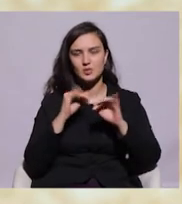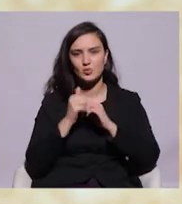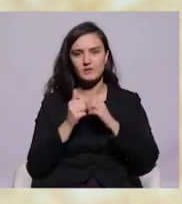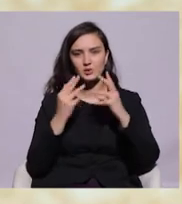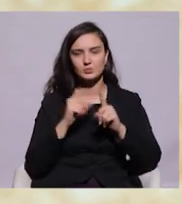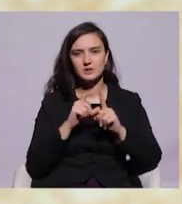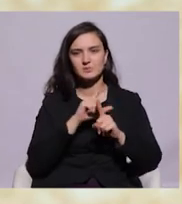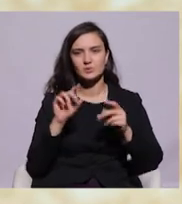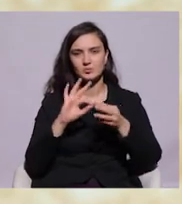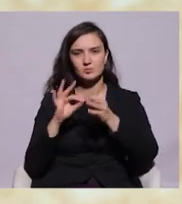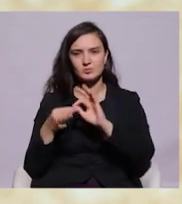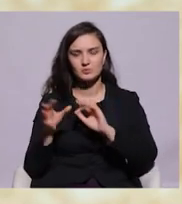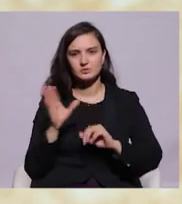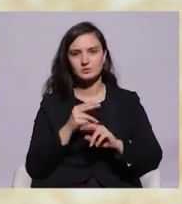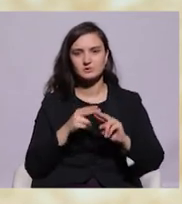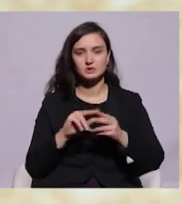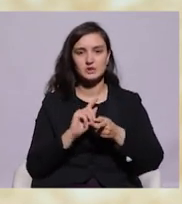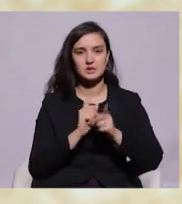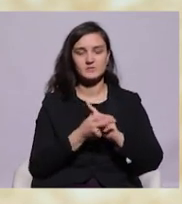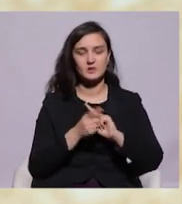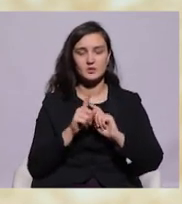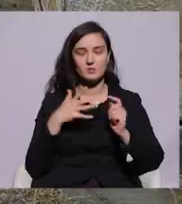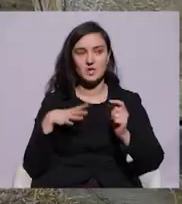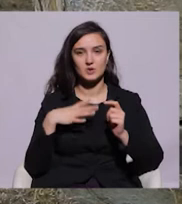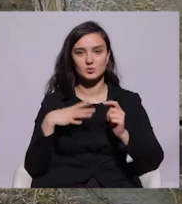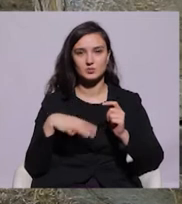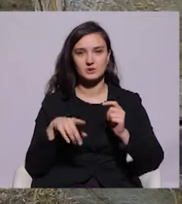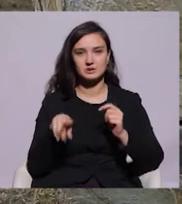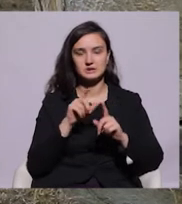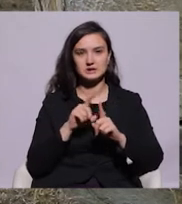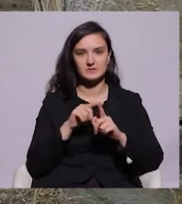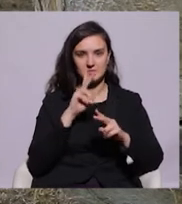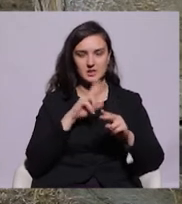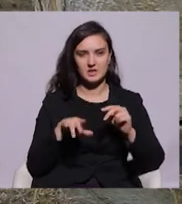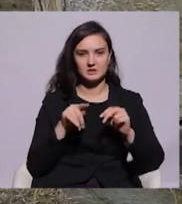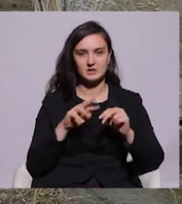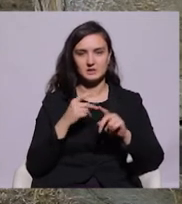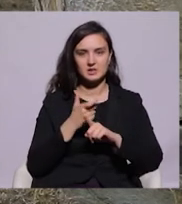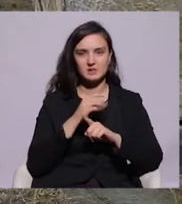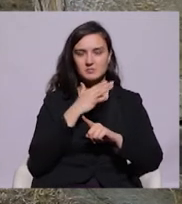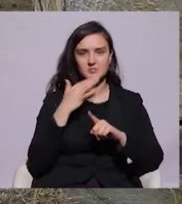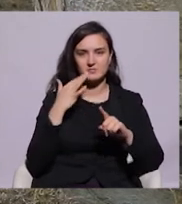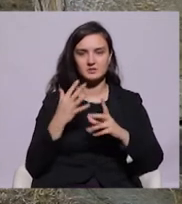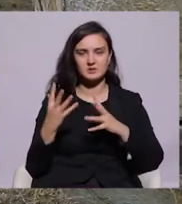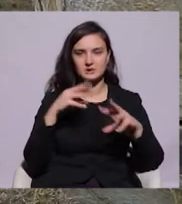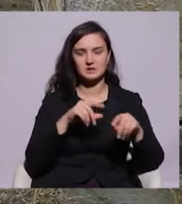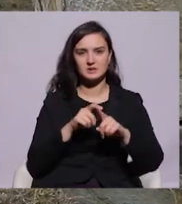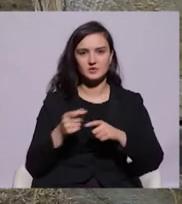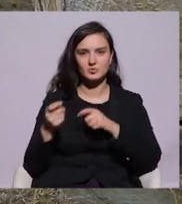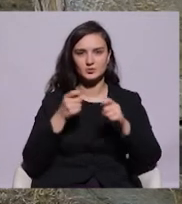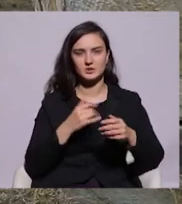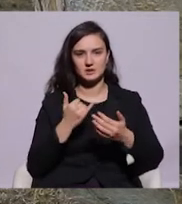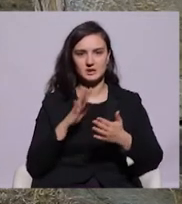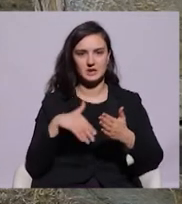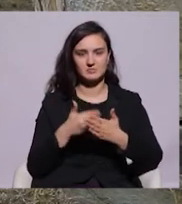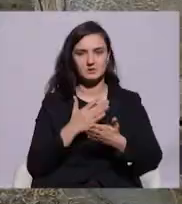ანუ ყოველდღიურ ტერმინოლოგიაში დიალექტების ისმდენად შეიცვალა, რომ ქართული ფუძეების სიტყვამ დაკარგა და ძალიან ბევრი შემოტანილი სიტყვა